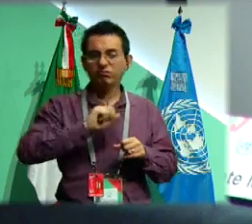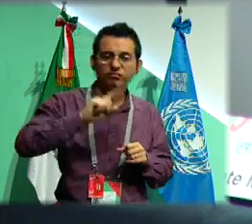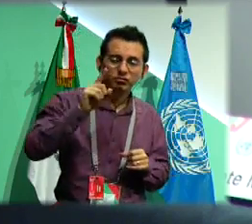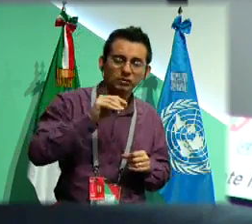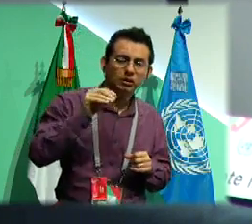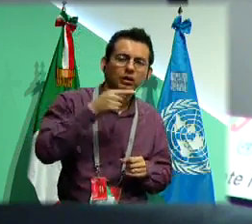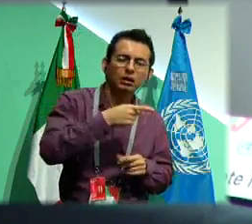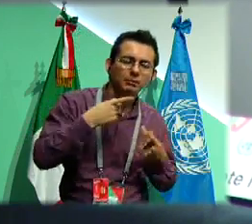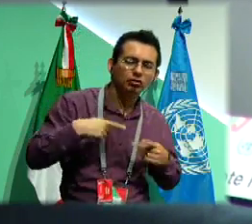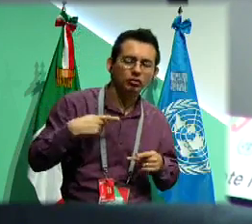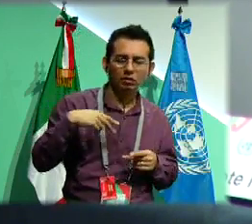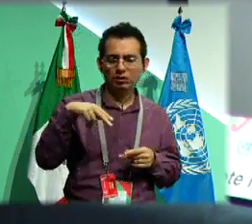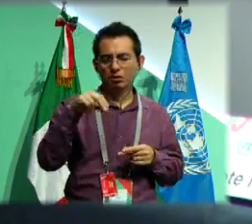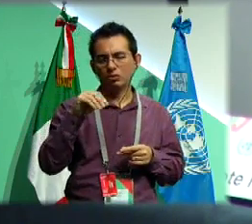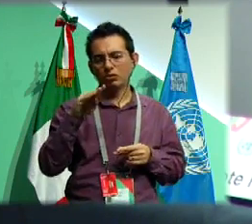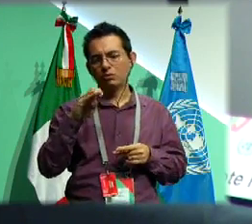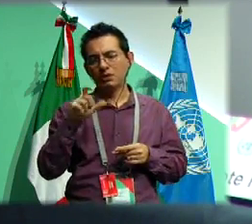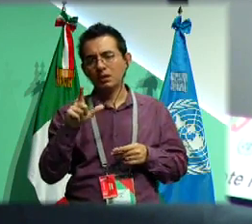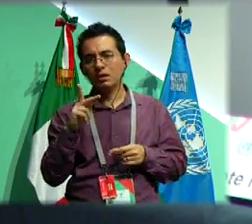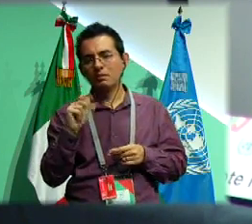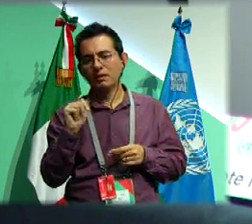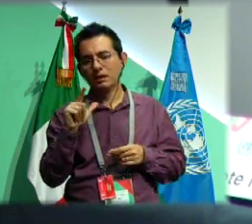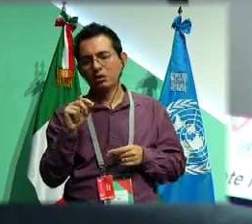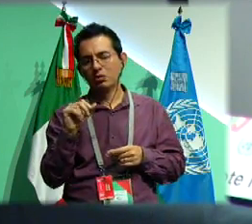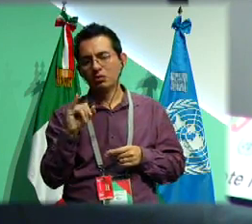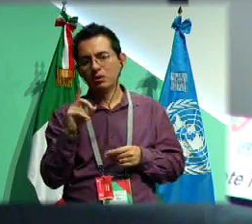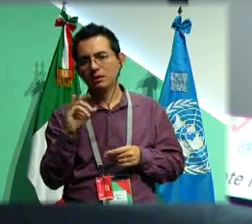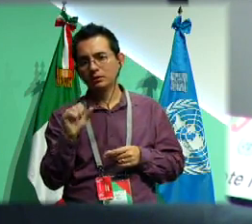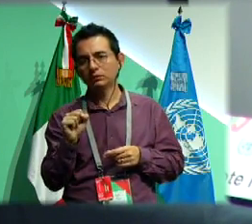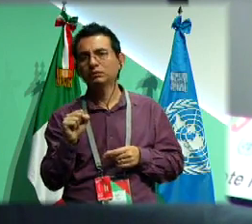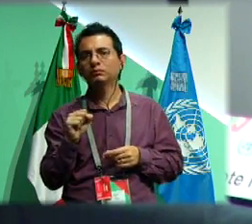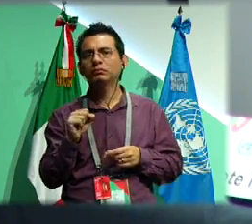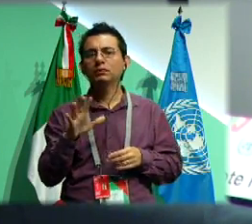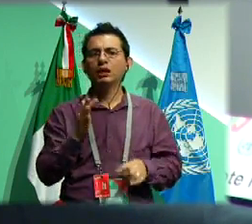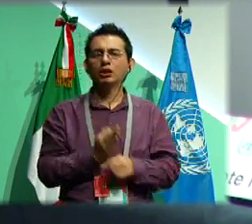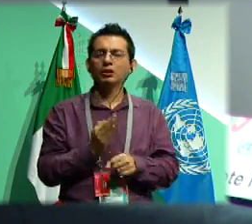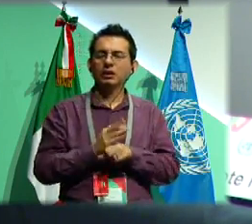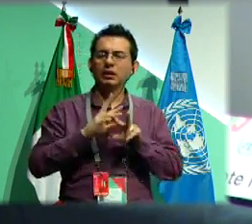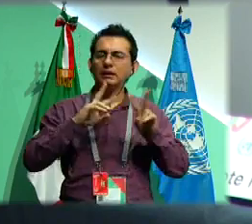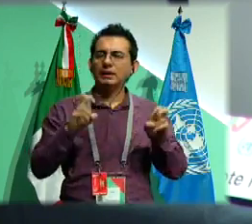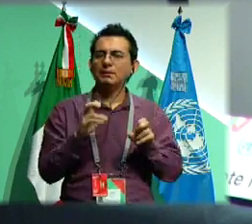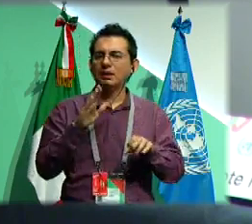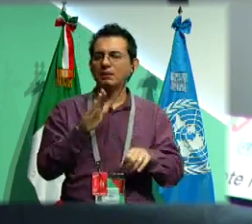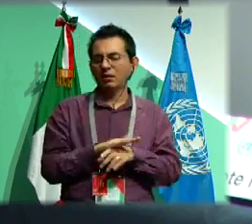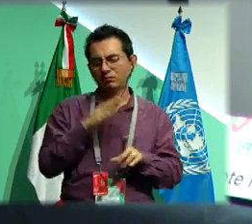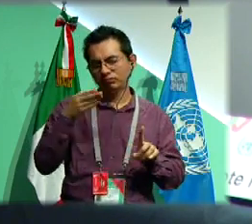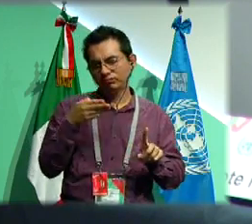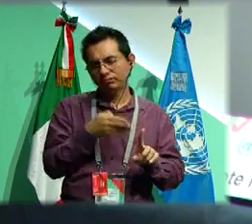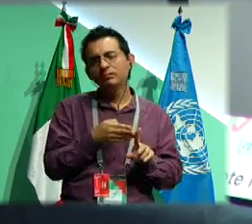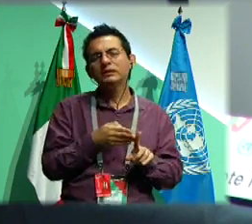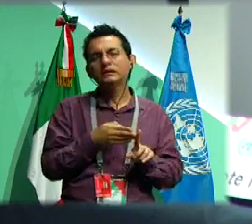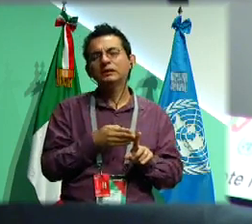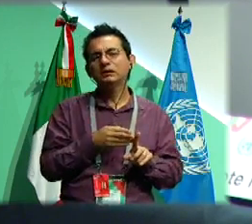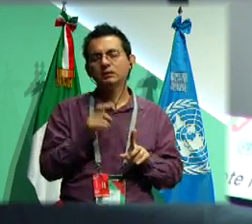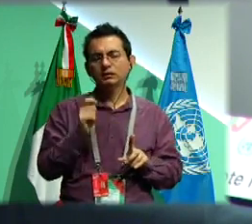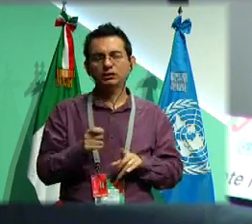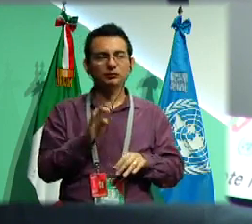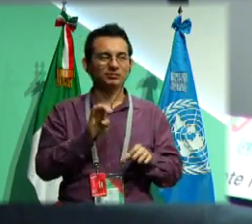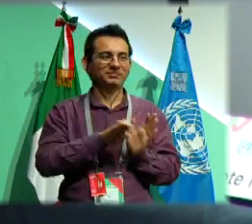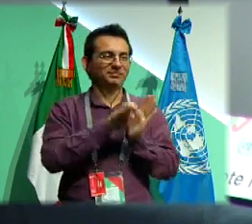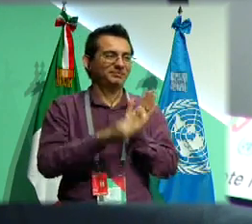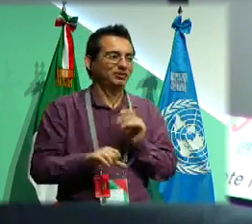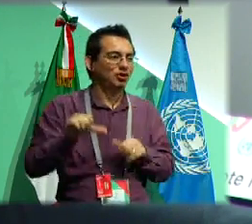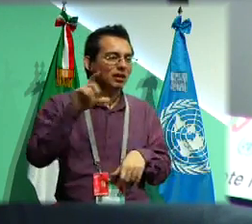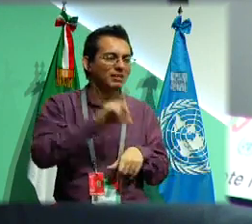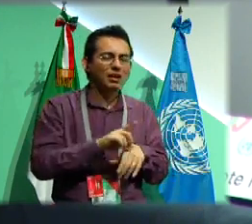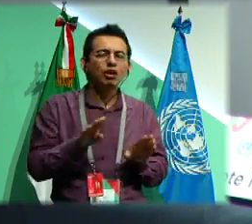Et c'est Norbert Ballot et il dit une question qui doit faire l'objet d'un débat approfondi,